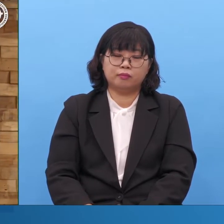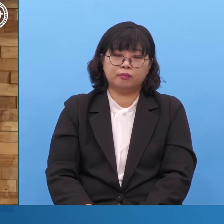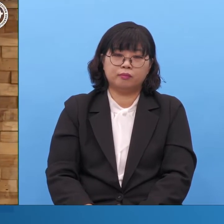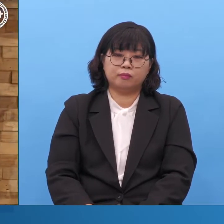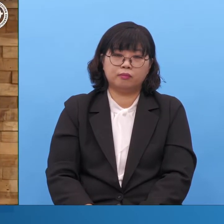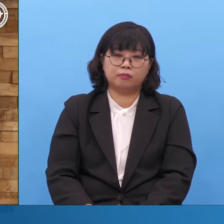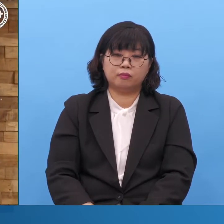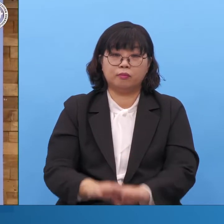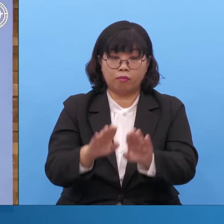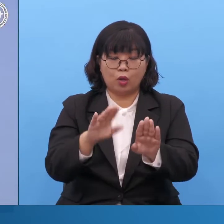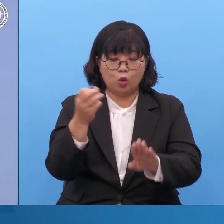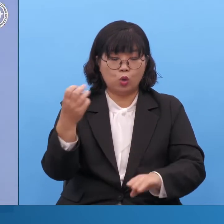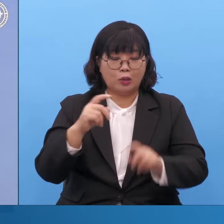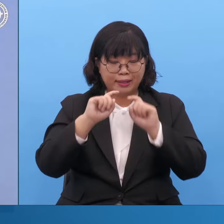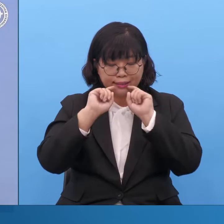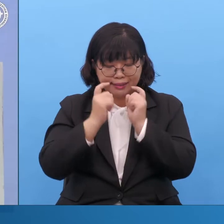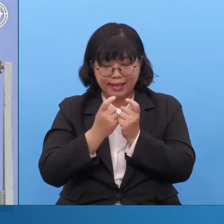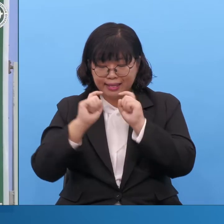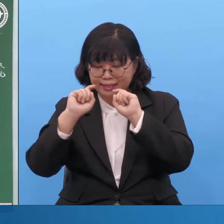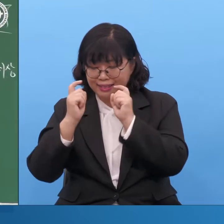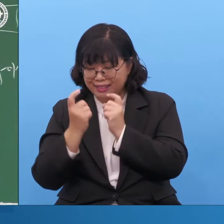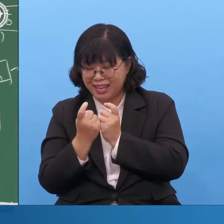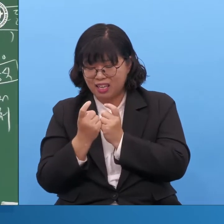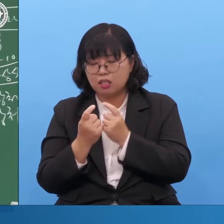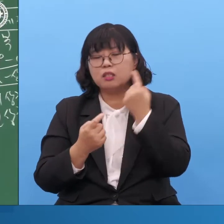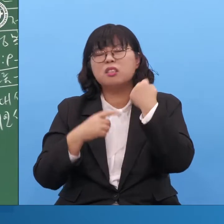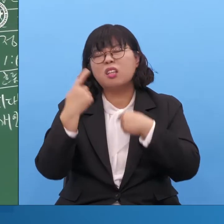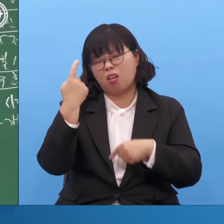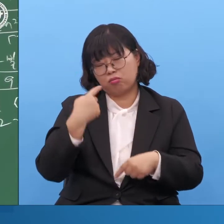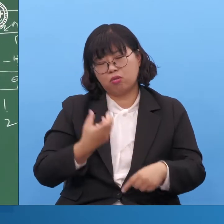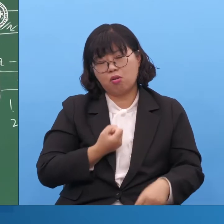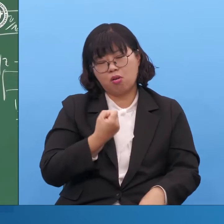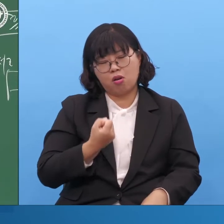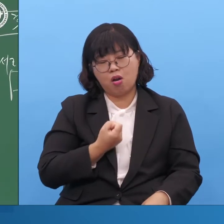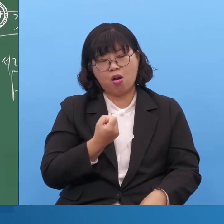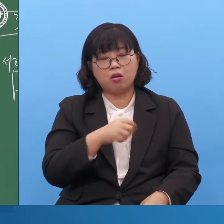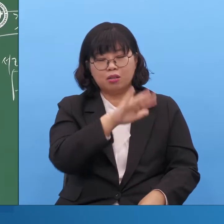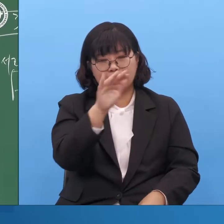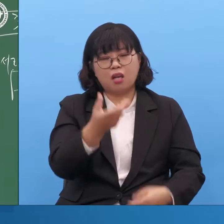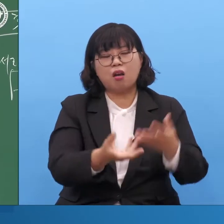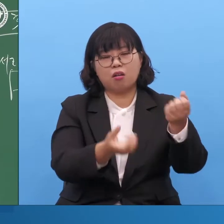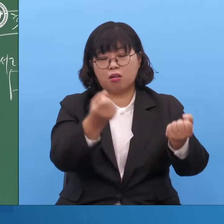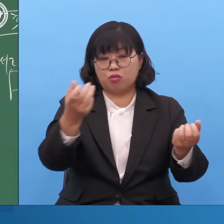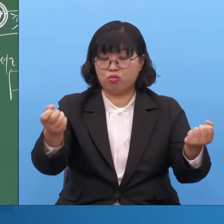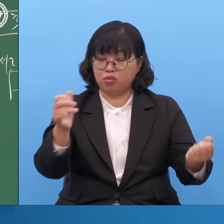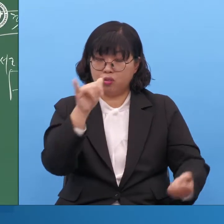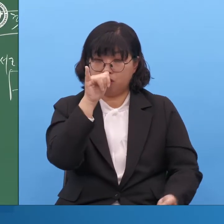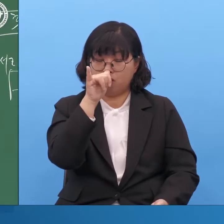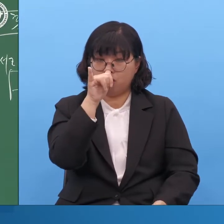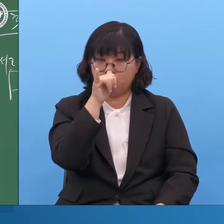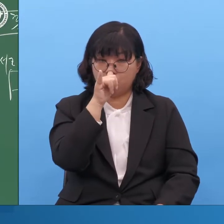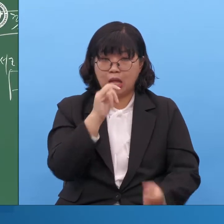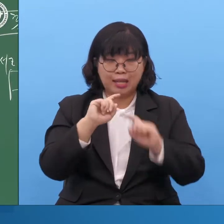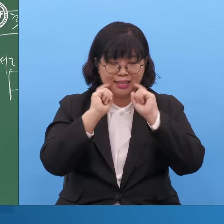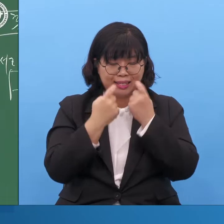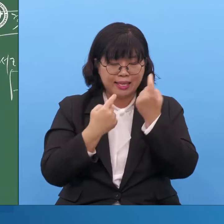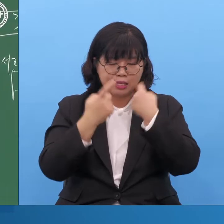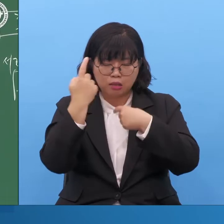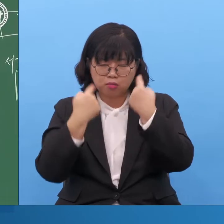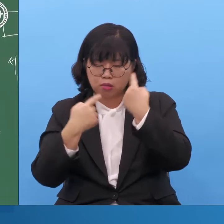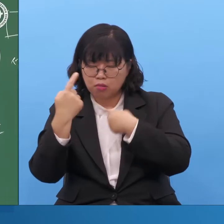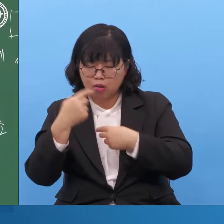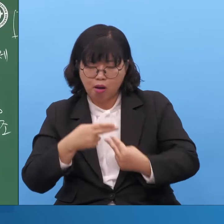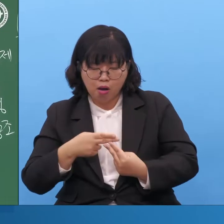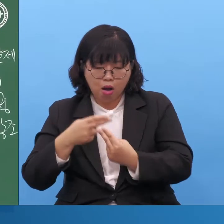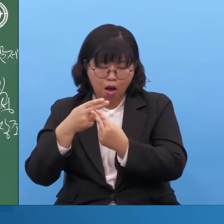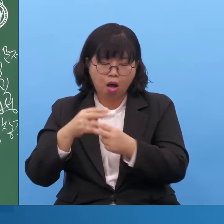개인 상처 다 있습니다. And they all have their personal scars. 노예 근성, Their 포로된 slave 근성 다 mentality. 숨겨져 있어요. Captivity mentality. It's all hidden.